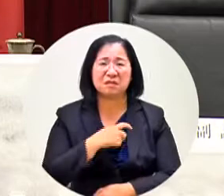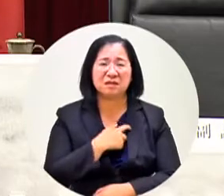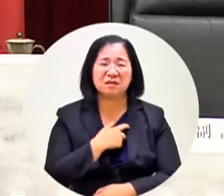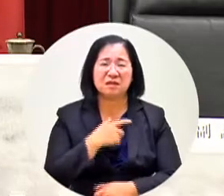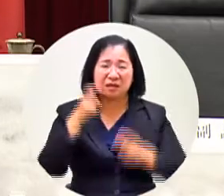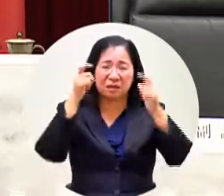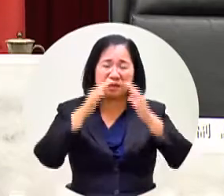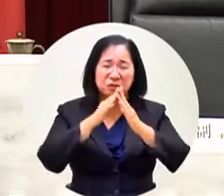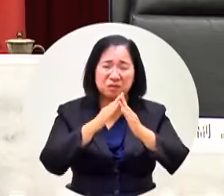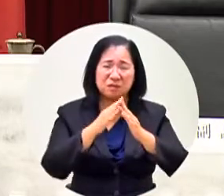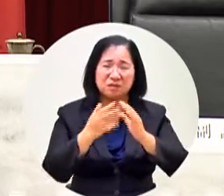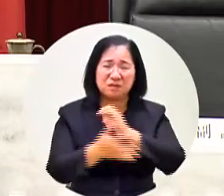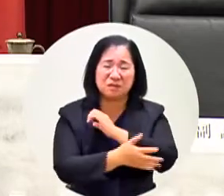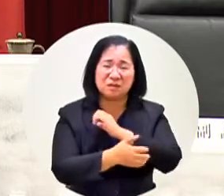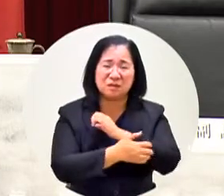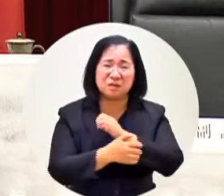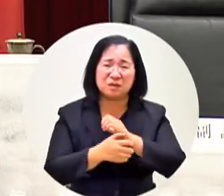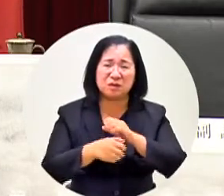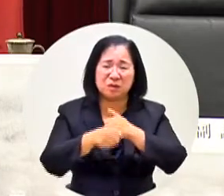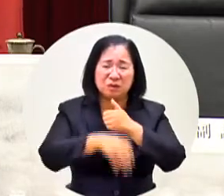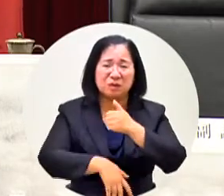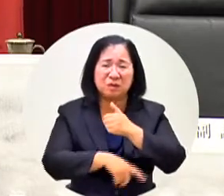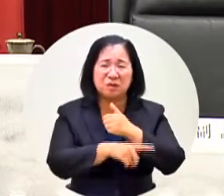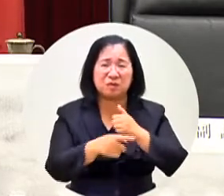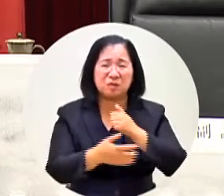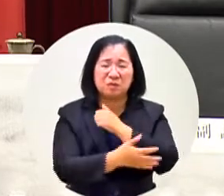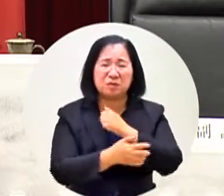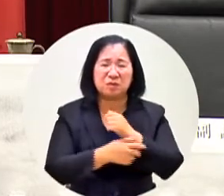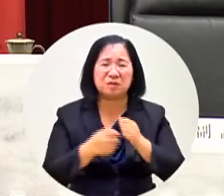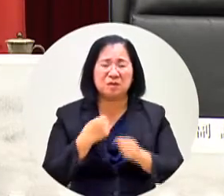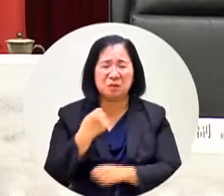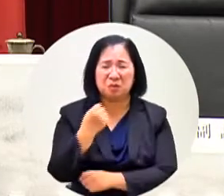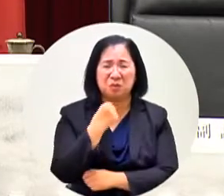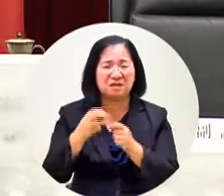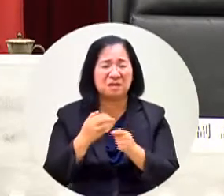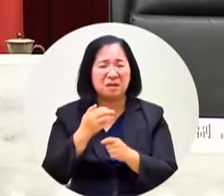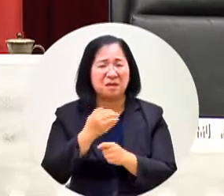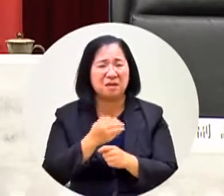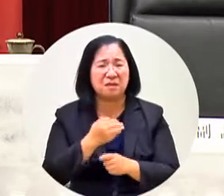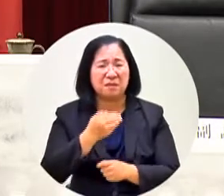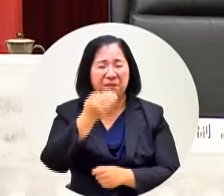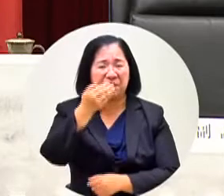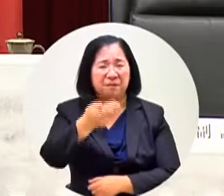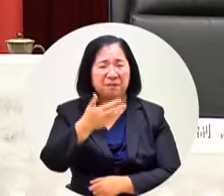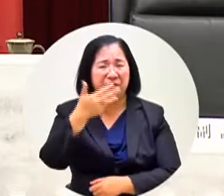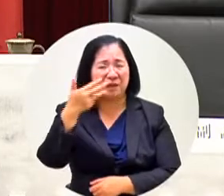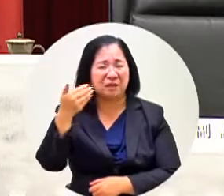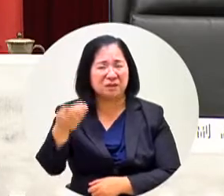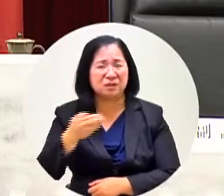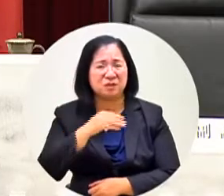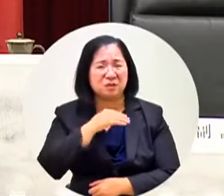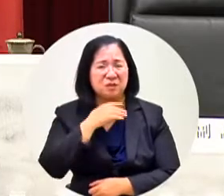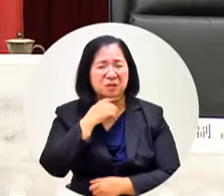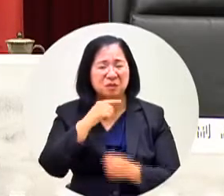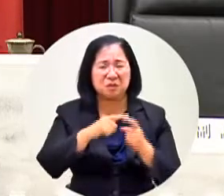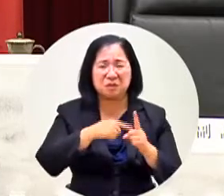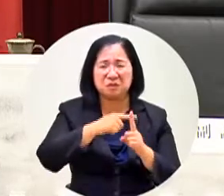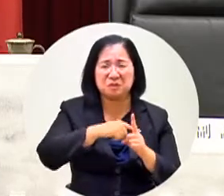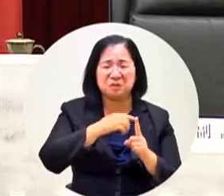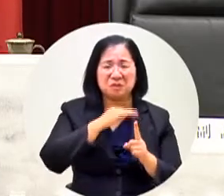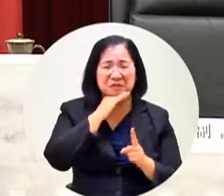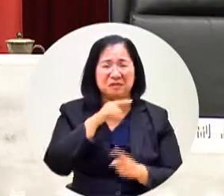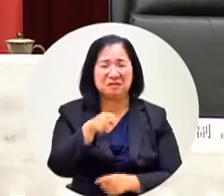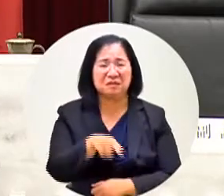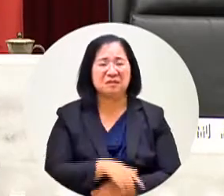遐拢十级顶诶，十二级顶诶，啊，好德好能啊！高雄市诶公务人员